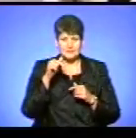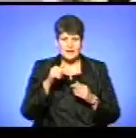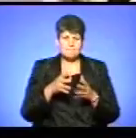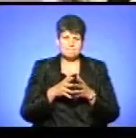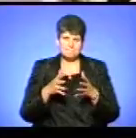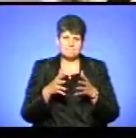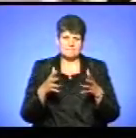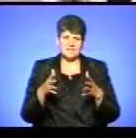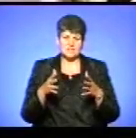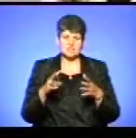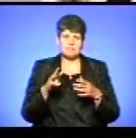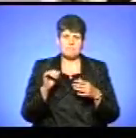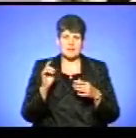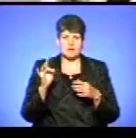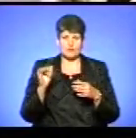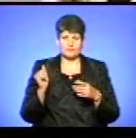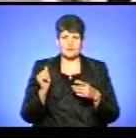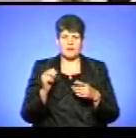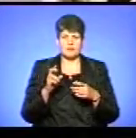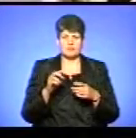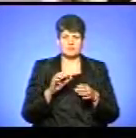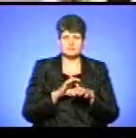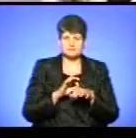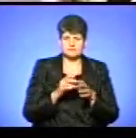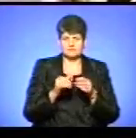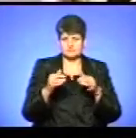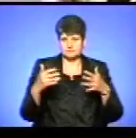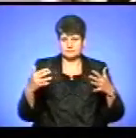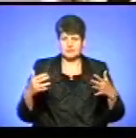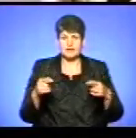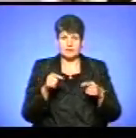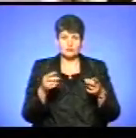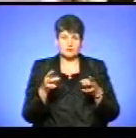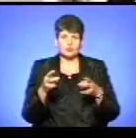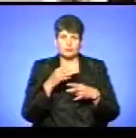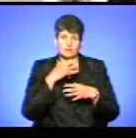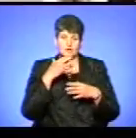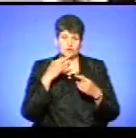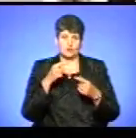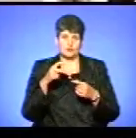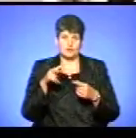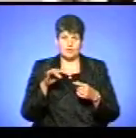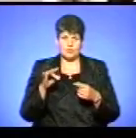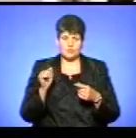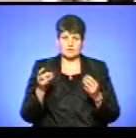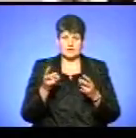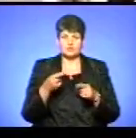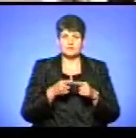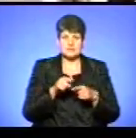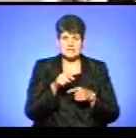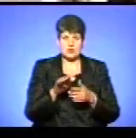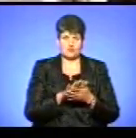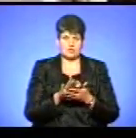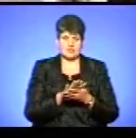більше мікроорганізмів, бактерій, там органіка. І потрібна велика кількість хлору для того, щоб це